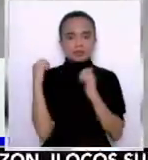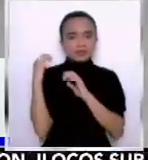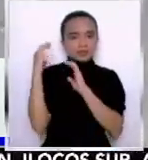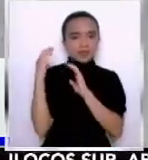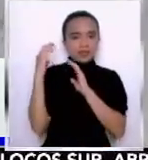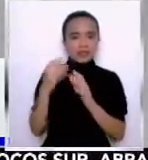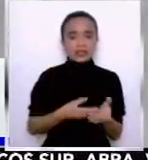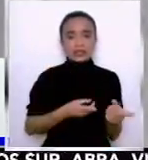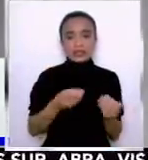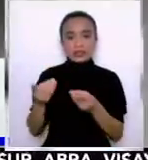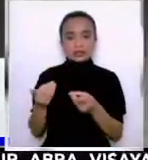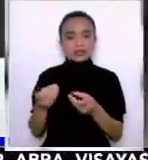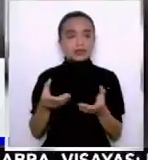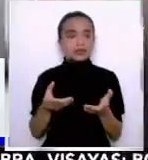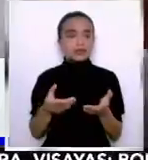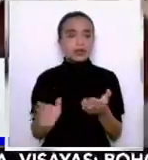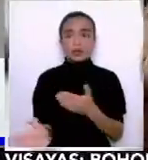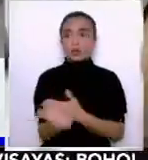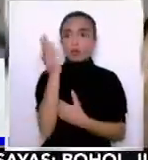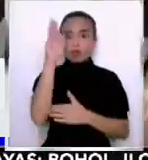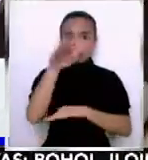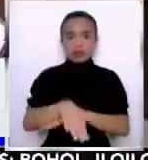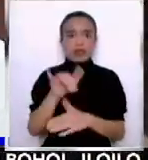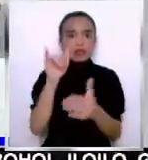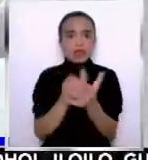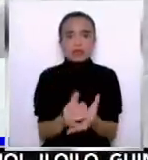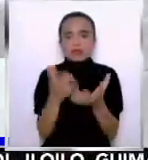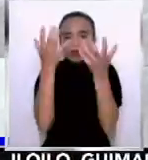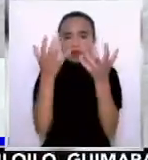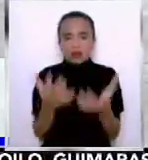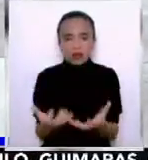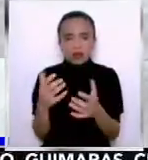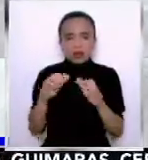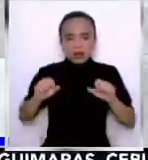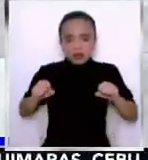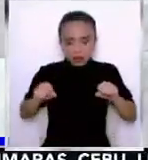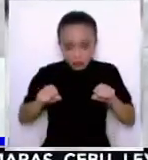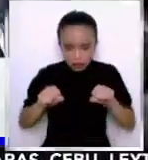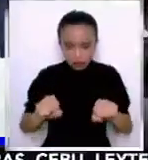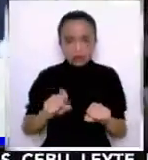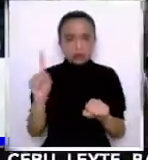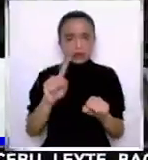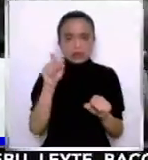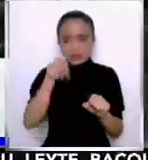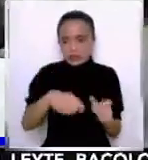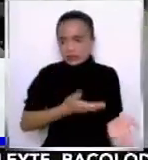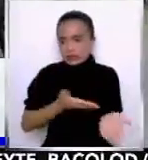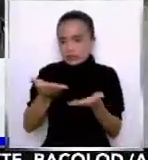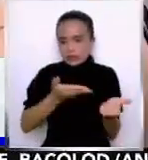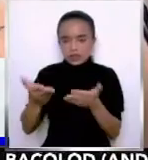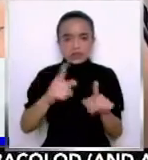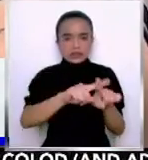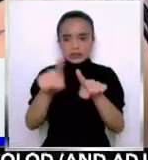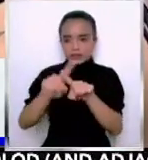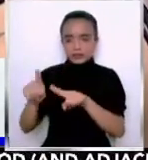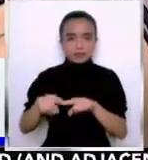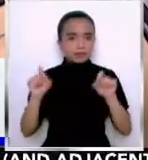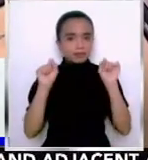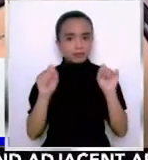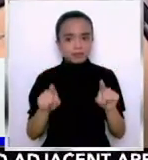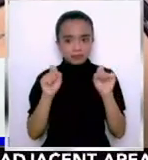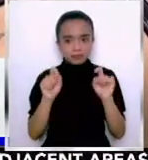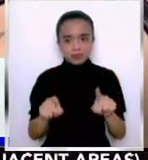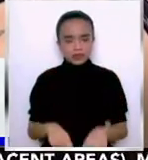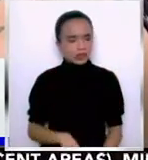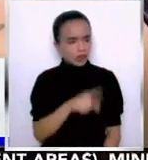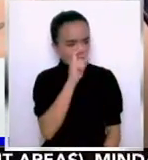June. Buong araw ganito kabigat ang itinutulak niya at kailangang i-deliver sa iba't ibang tindahan. Ilan taong ka na nung